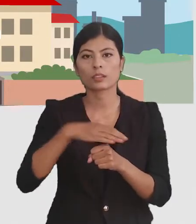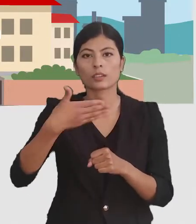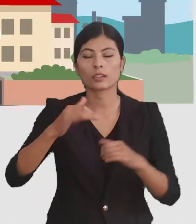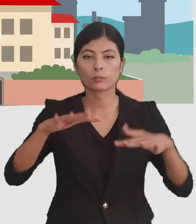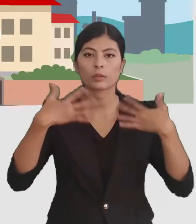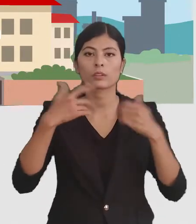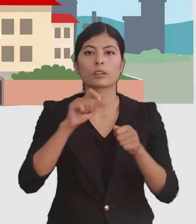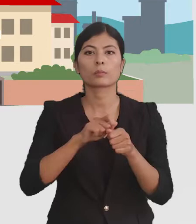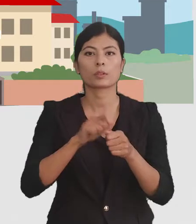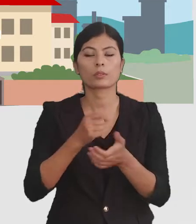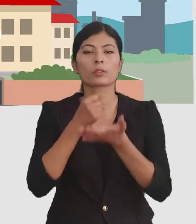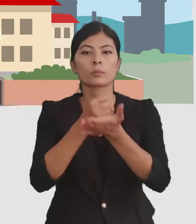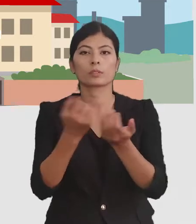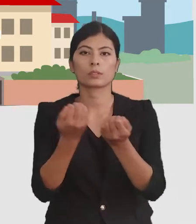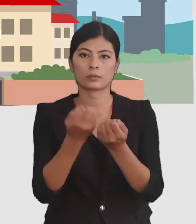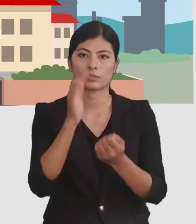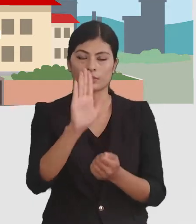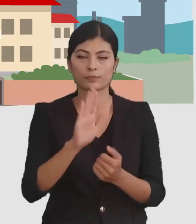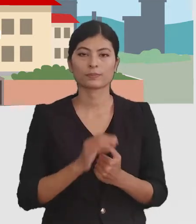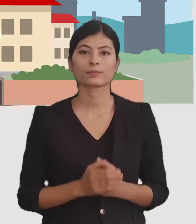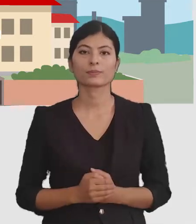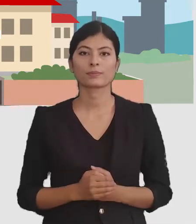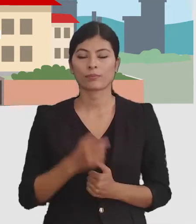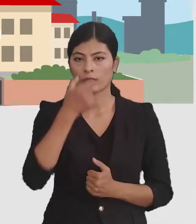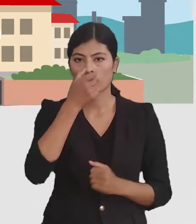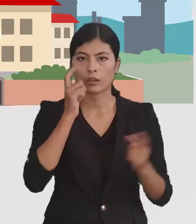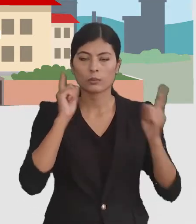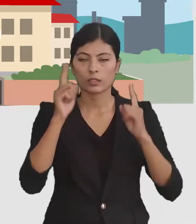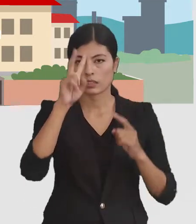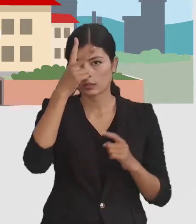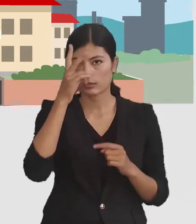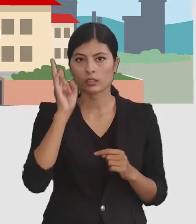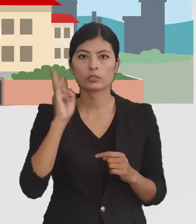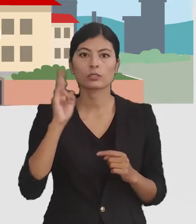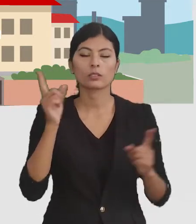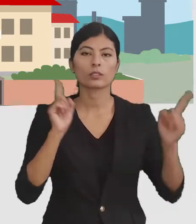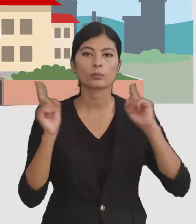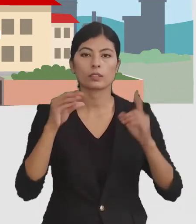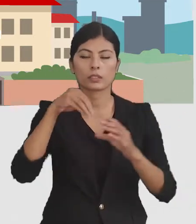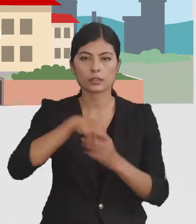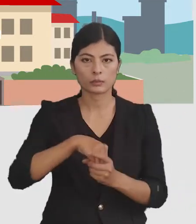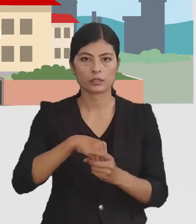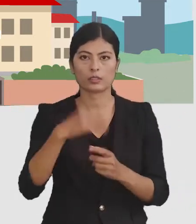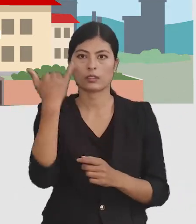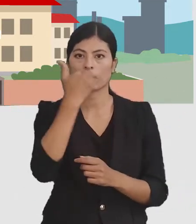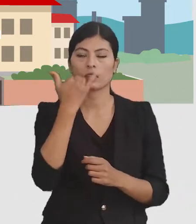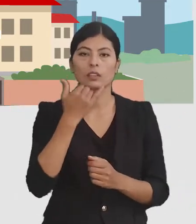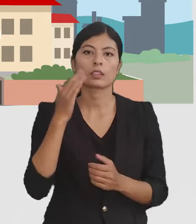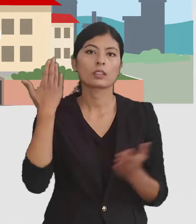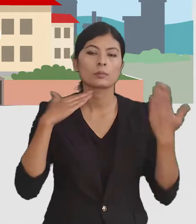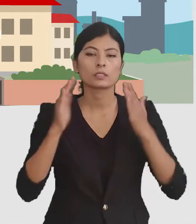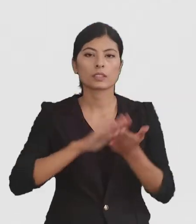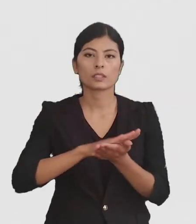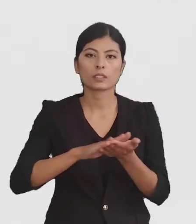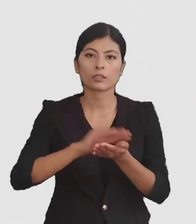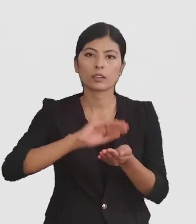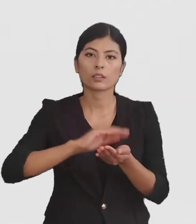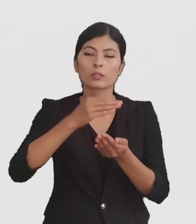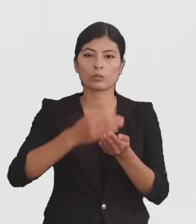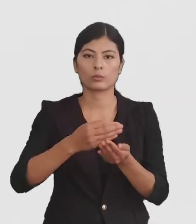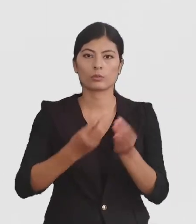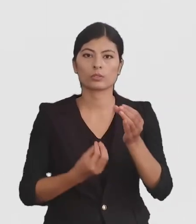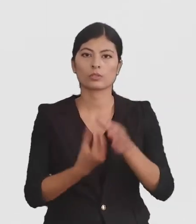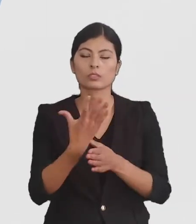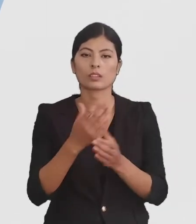के प्रभावकारी बनावे में मदद पहुँचैया। गांव पालिका चाहे नगर पालिका लैंगिक हिंसा निवारण कोष संचालन